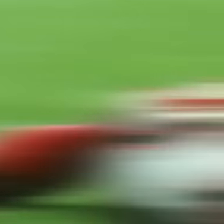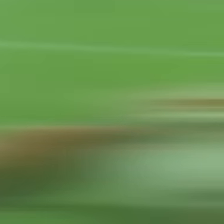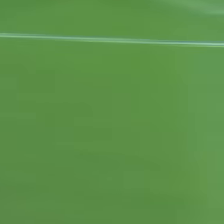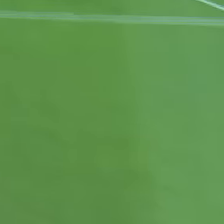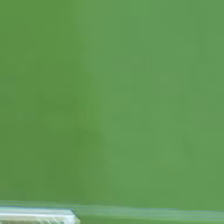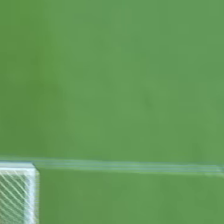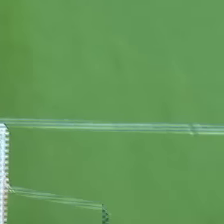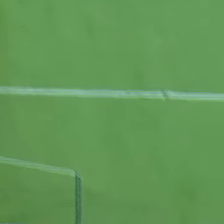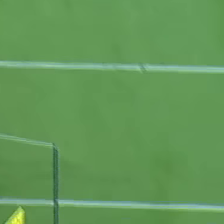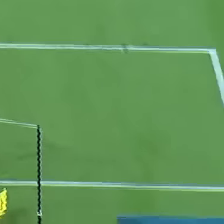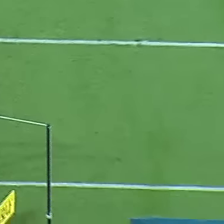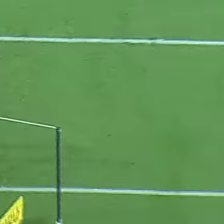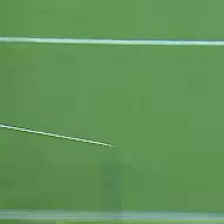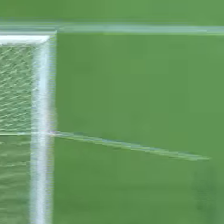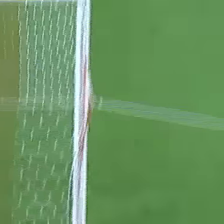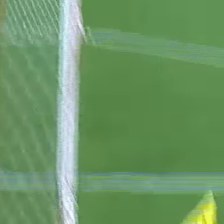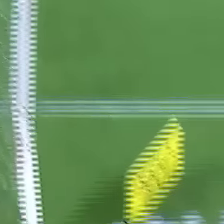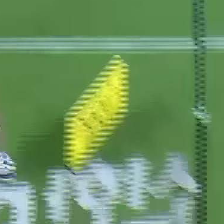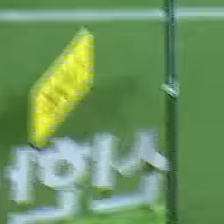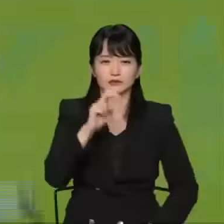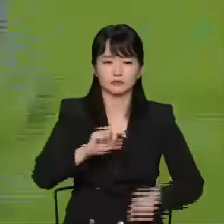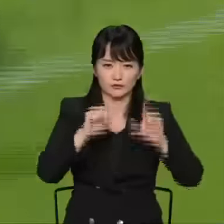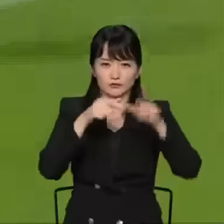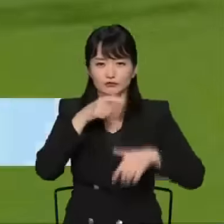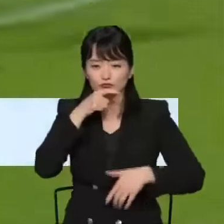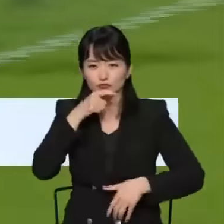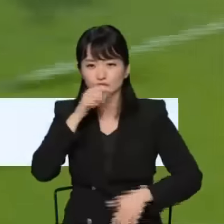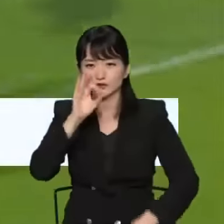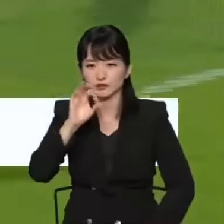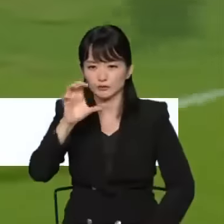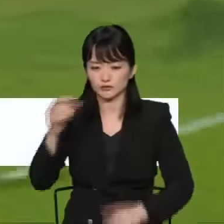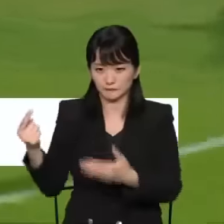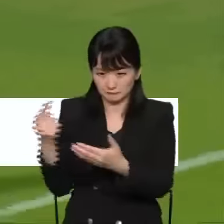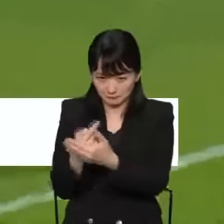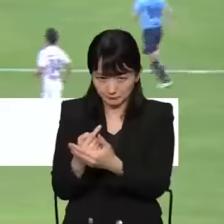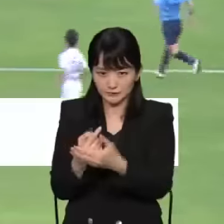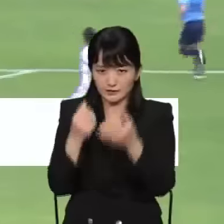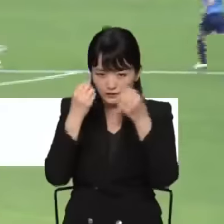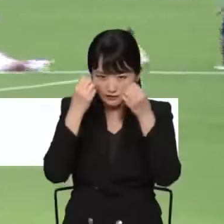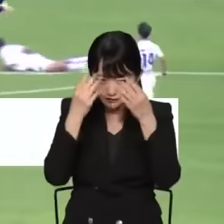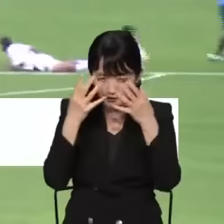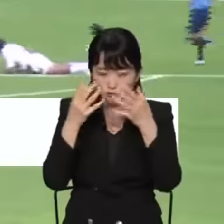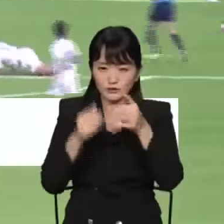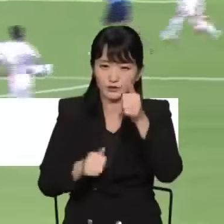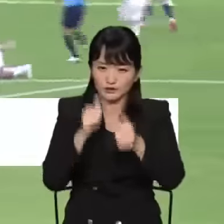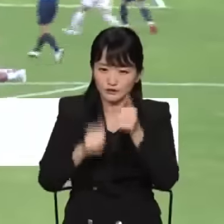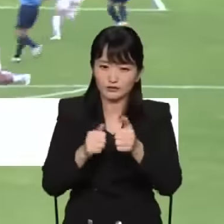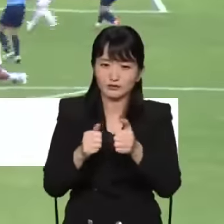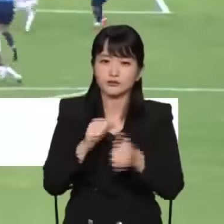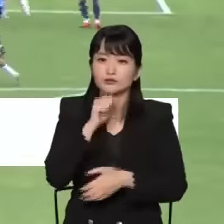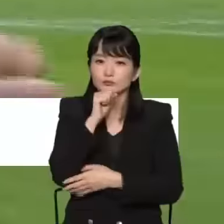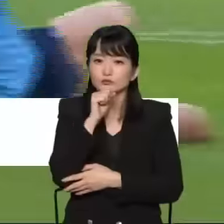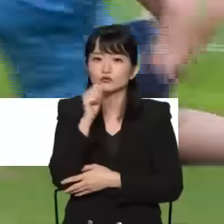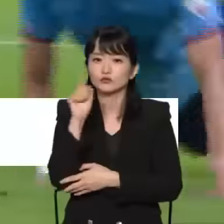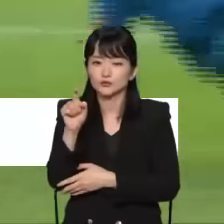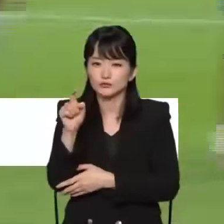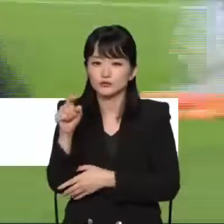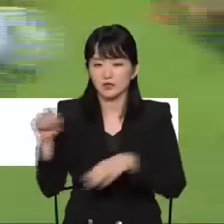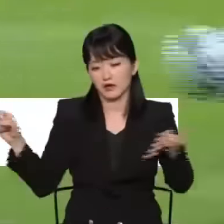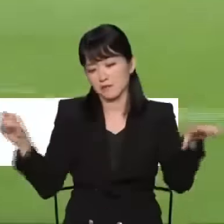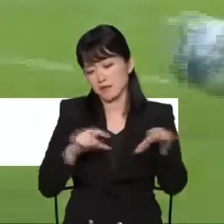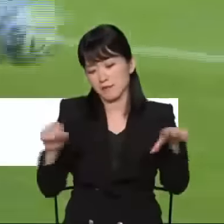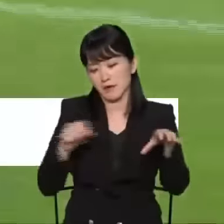없었습니다. 2022년 수원 FC에 둥지를 튼 이승우. 새 시즌 연속 두 자릿수 골을 기록하며 존재감을